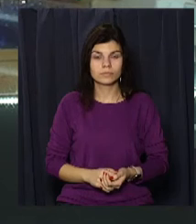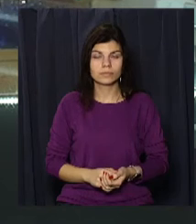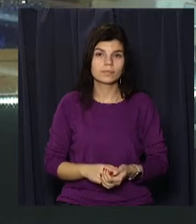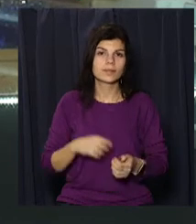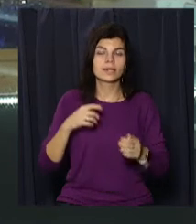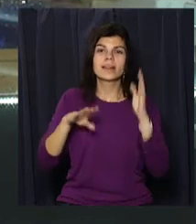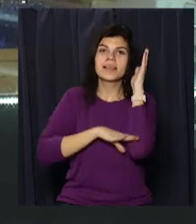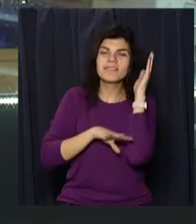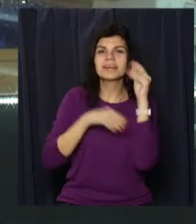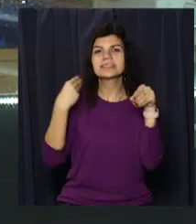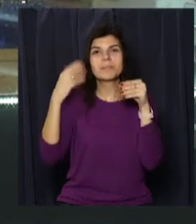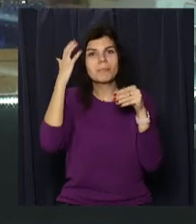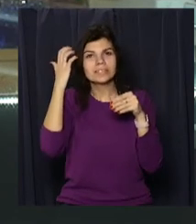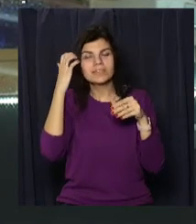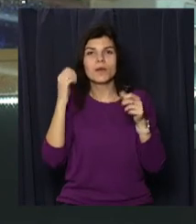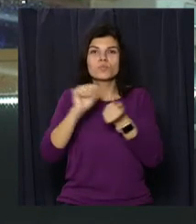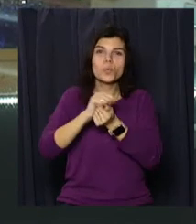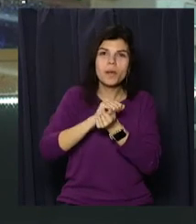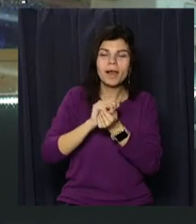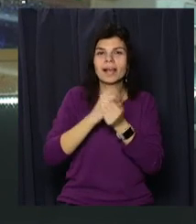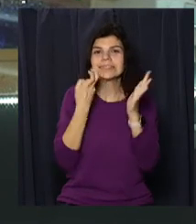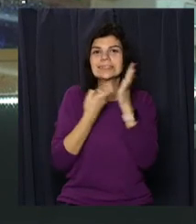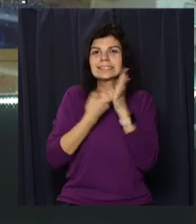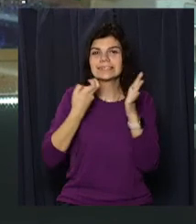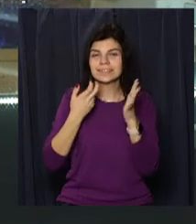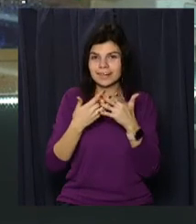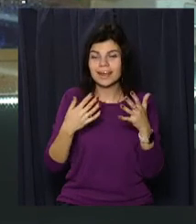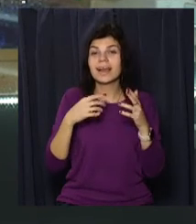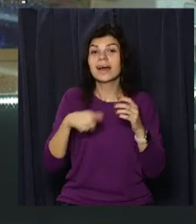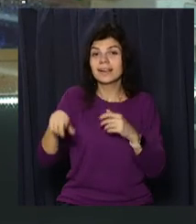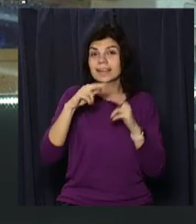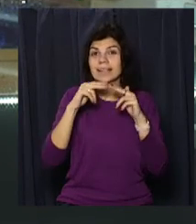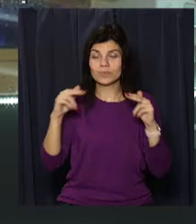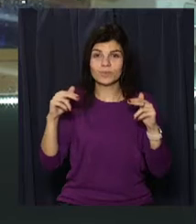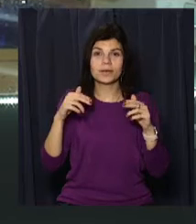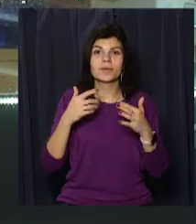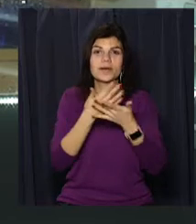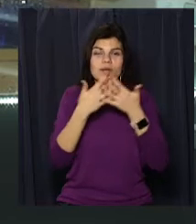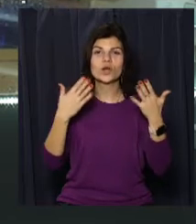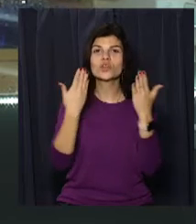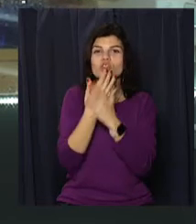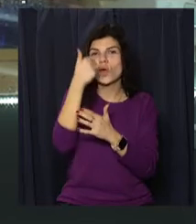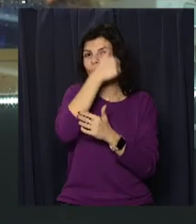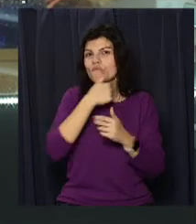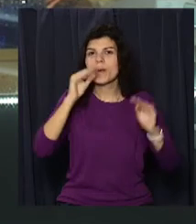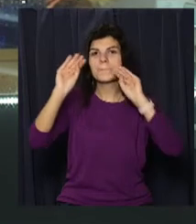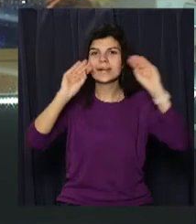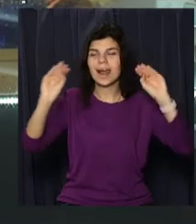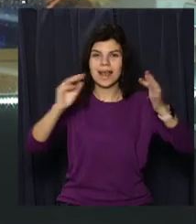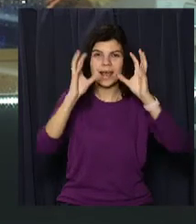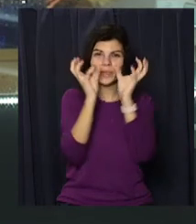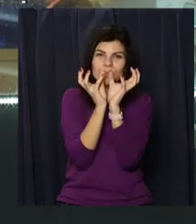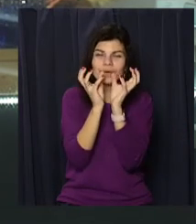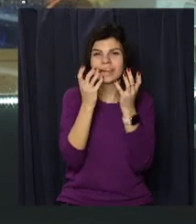Скляні, дерев'яні, пластикові та паперові. У святкові метушні дніпряни змітають з полиць новорічні прикраси. З кожним